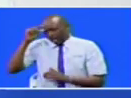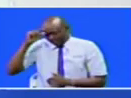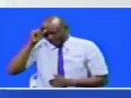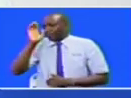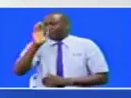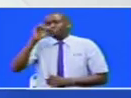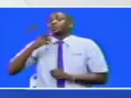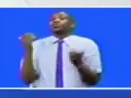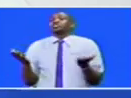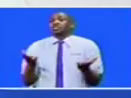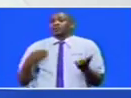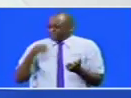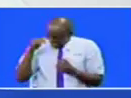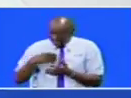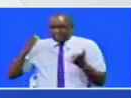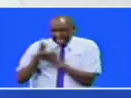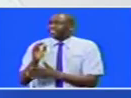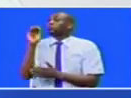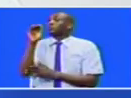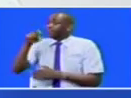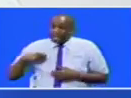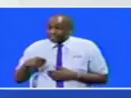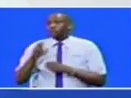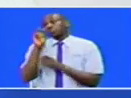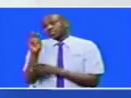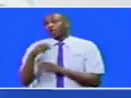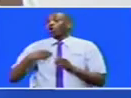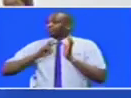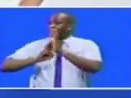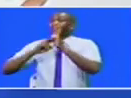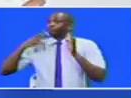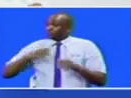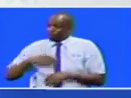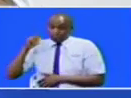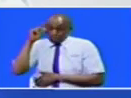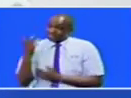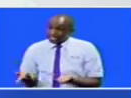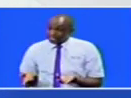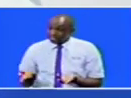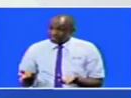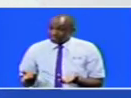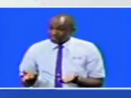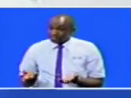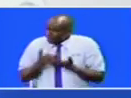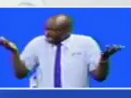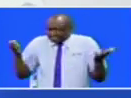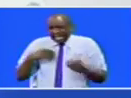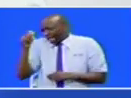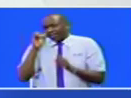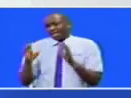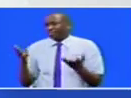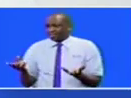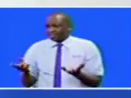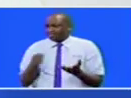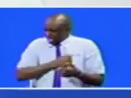Jubilee. And I think I have the right to demand that on behalf ya watu wa Mombasa. I'm not going